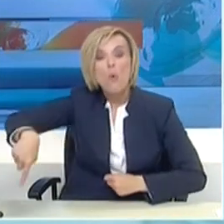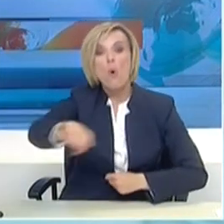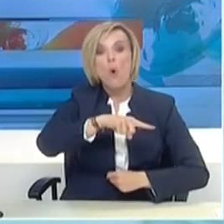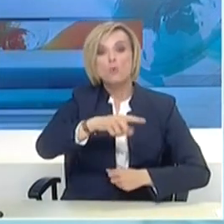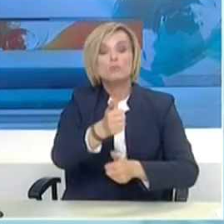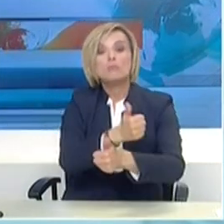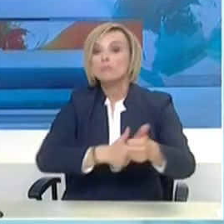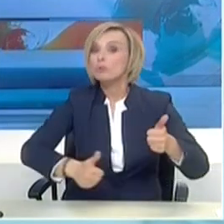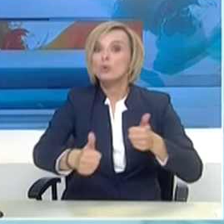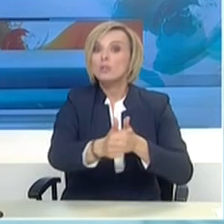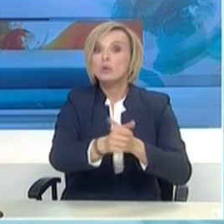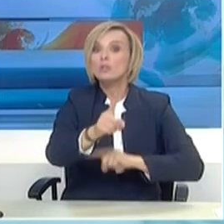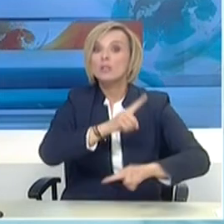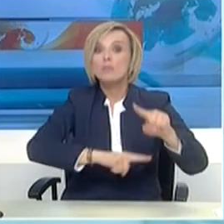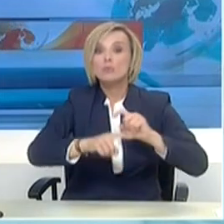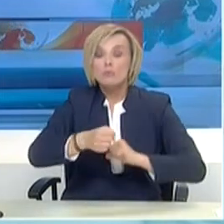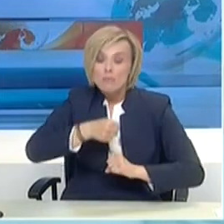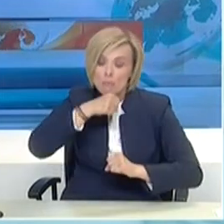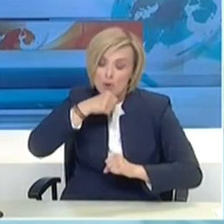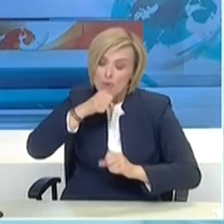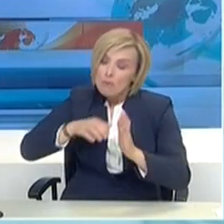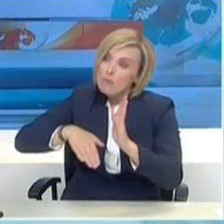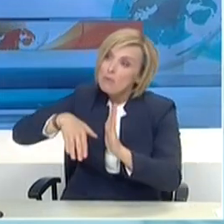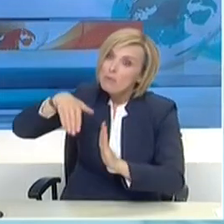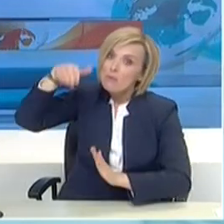αυτούς. Δεν μπορούμε να υπάρχουμε,